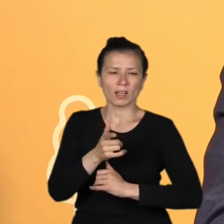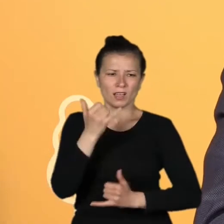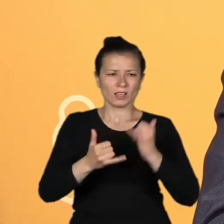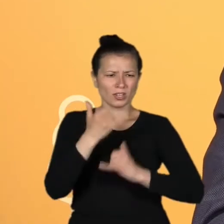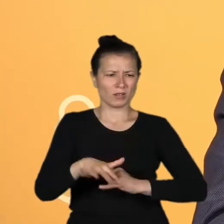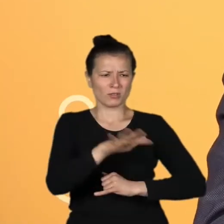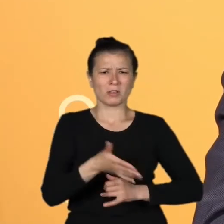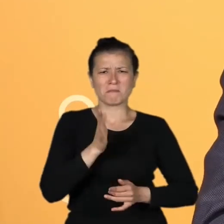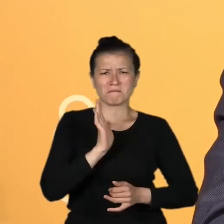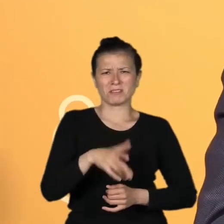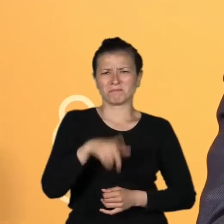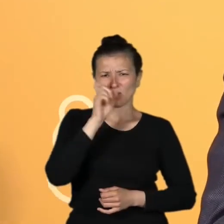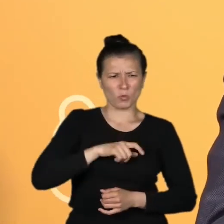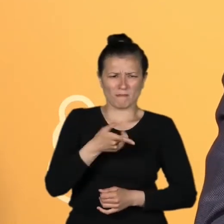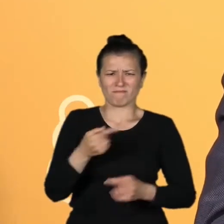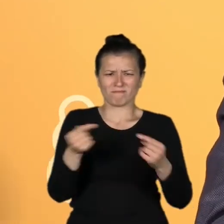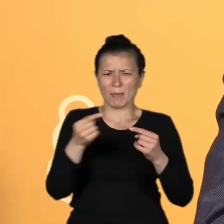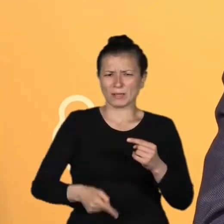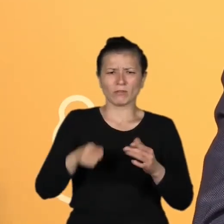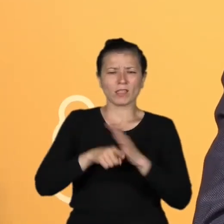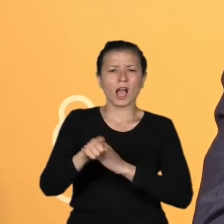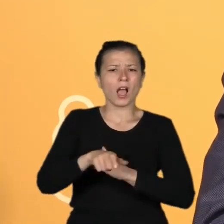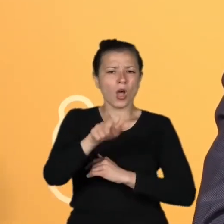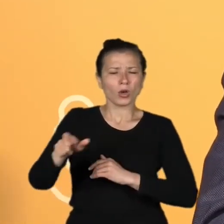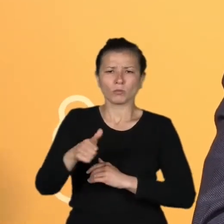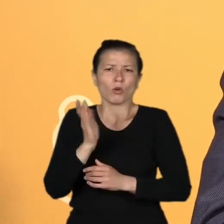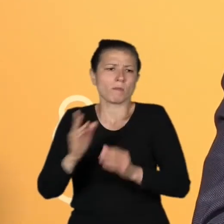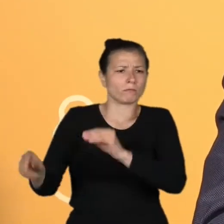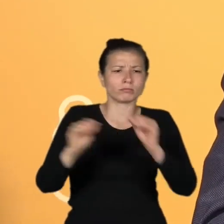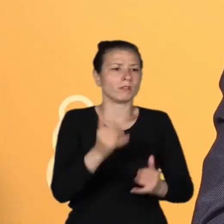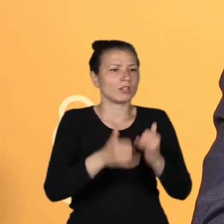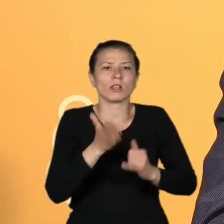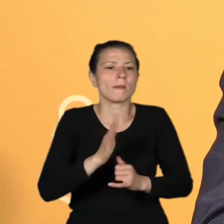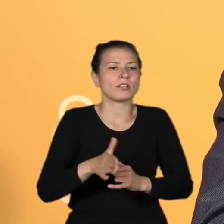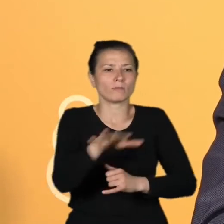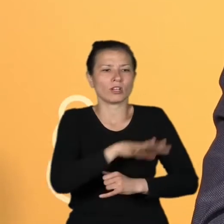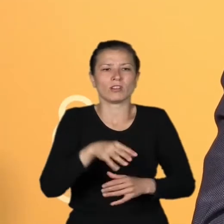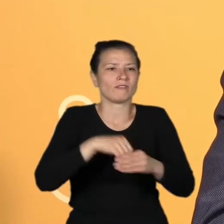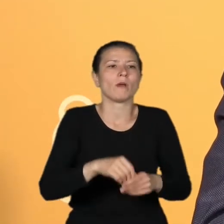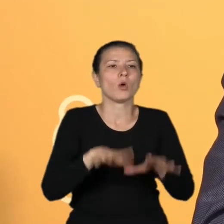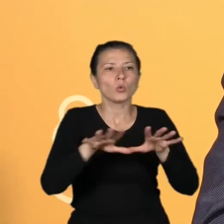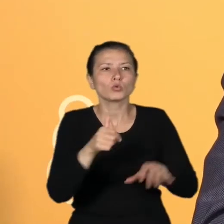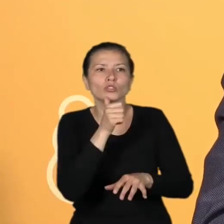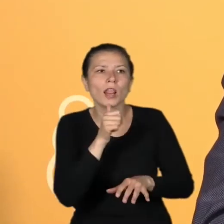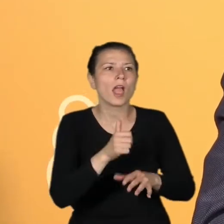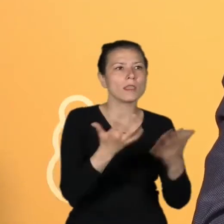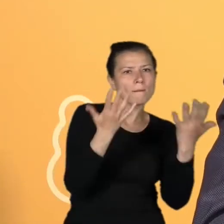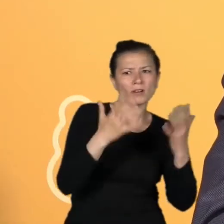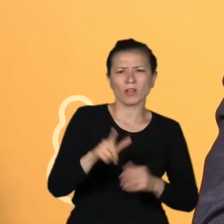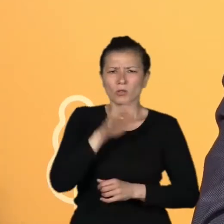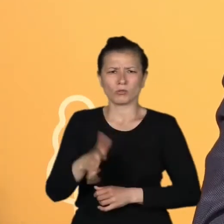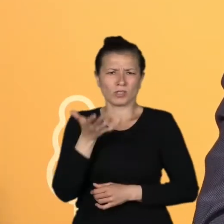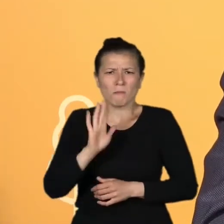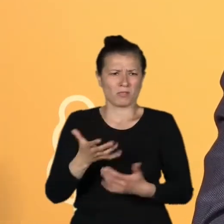takim osiedleńczym, nazwijmy to, na przykład, że jeśli nie będzie wystarczającej ilości zieleni i parków, no to ci ludzie tam nie będą mieszkać. W związku z tym będziemy